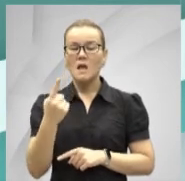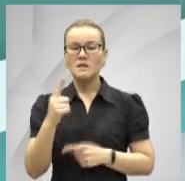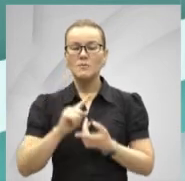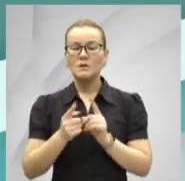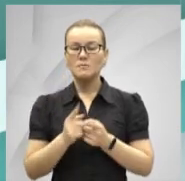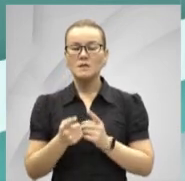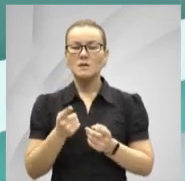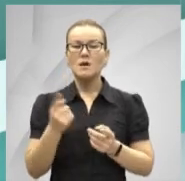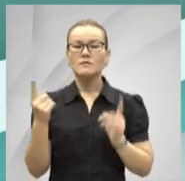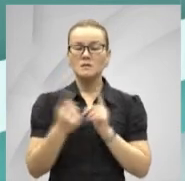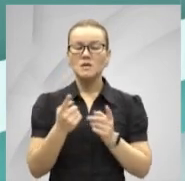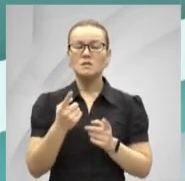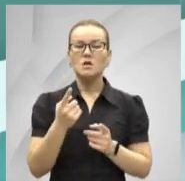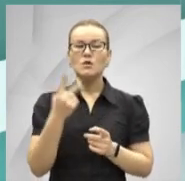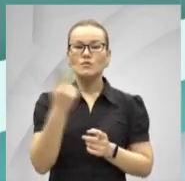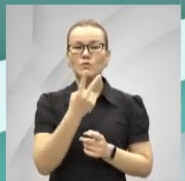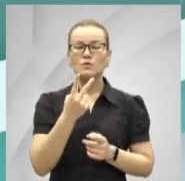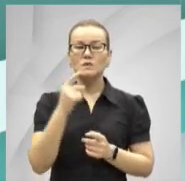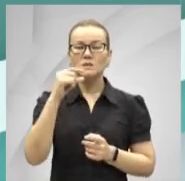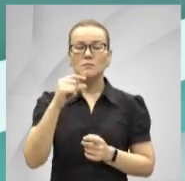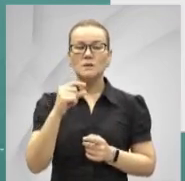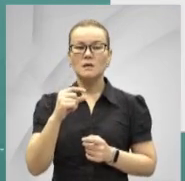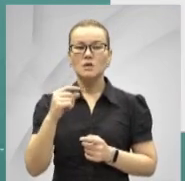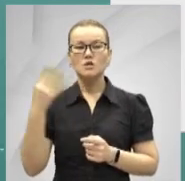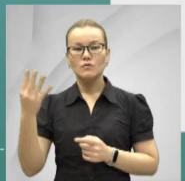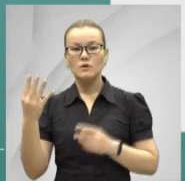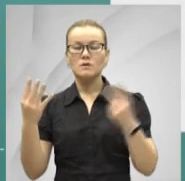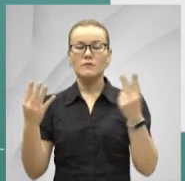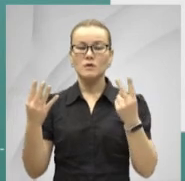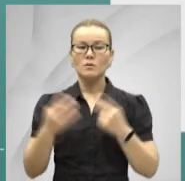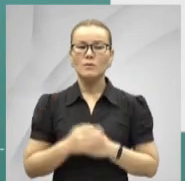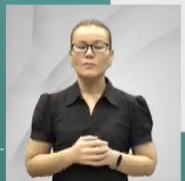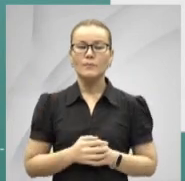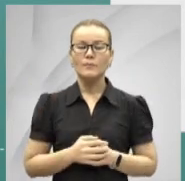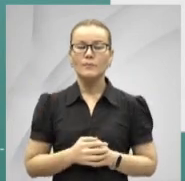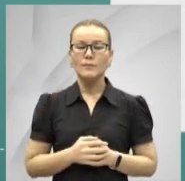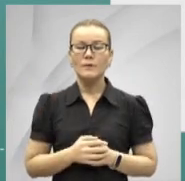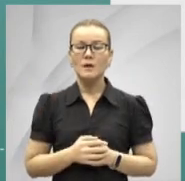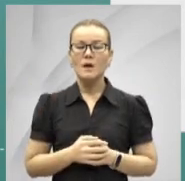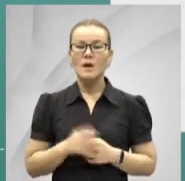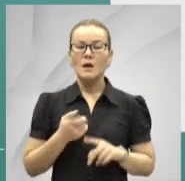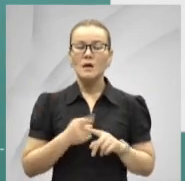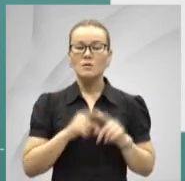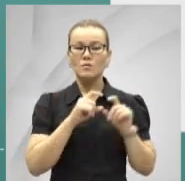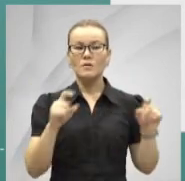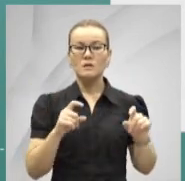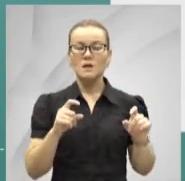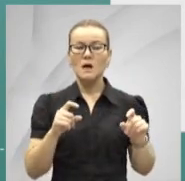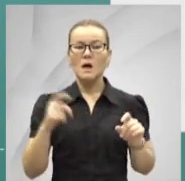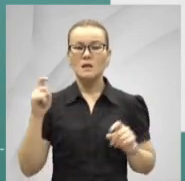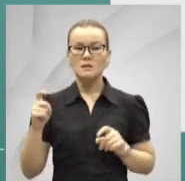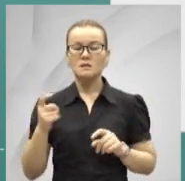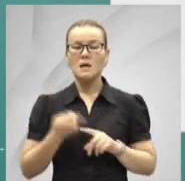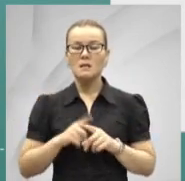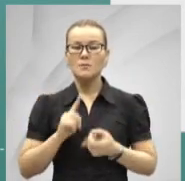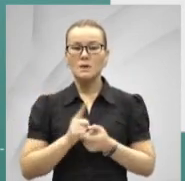двух степенях – в четвертой и во второй. В данном уравнении x – это переменная, а,